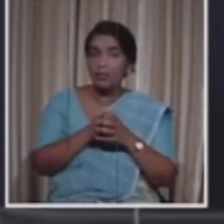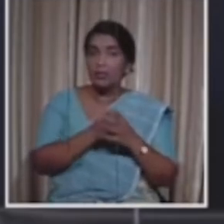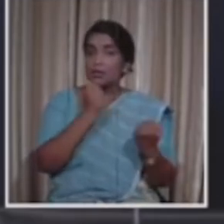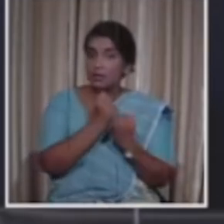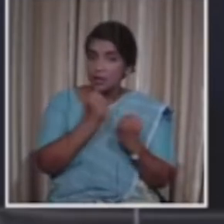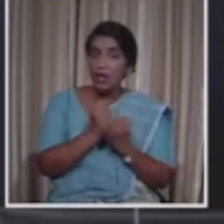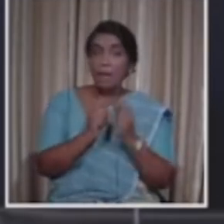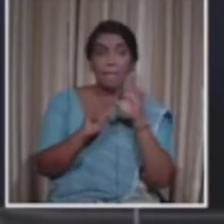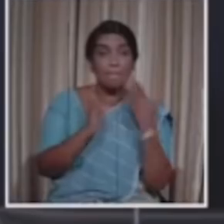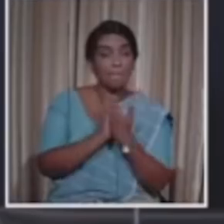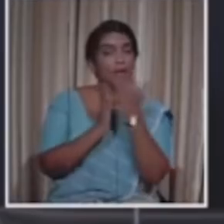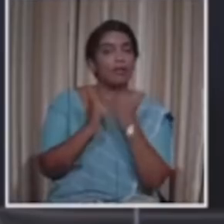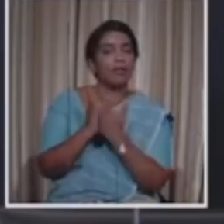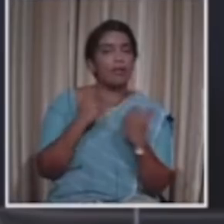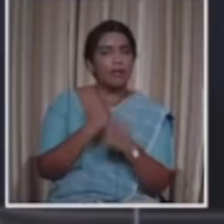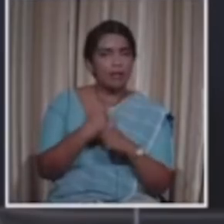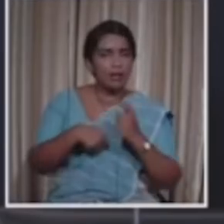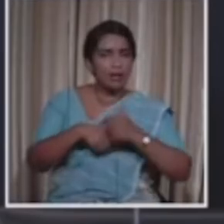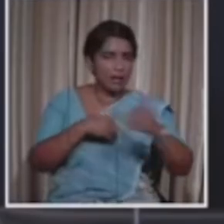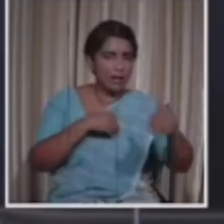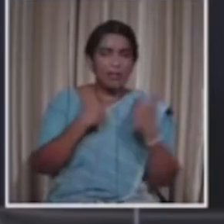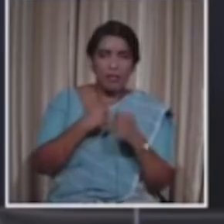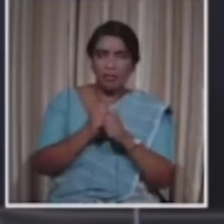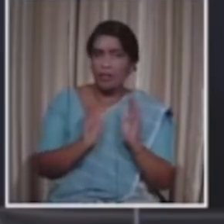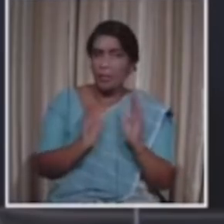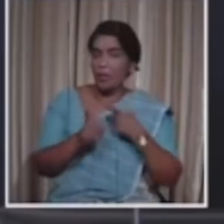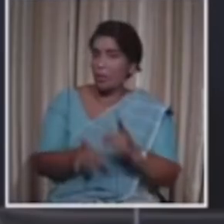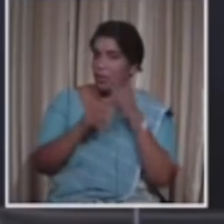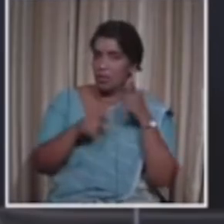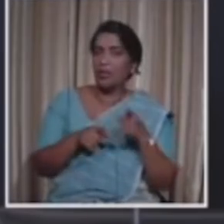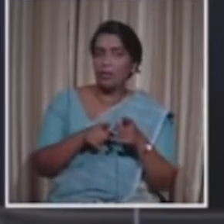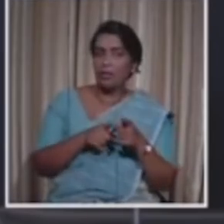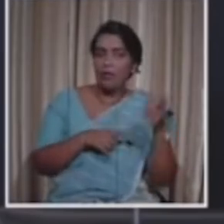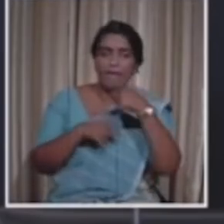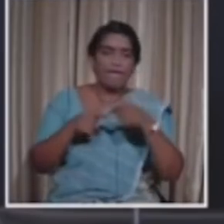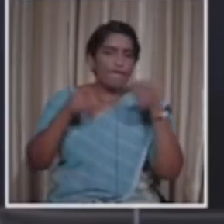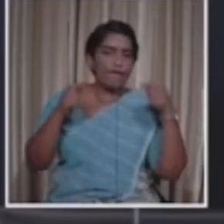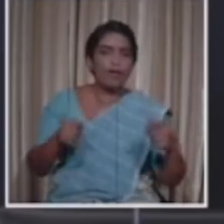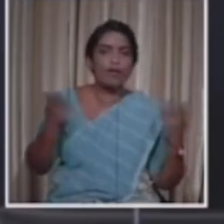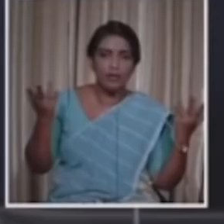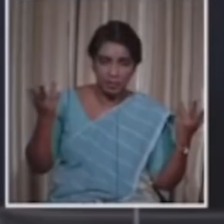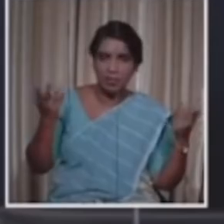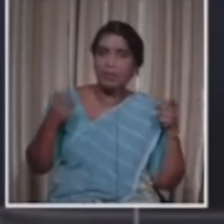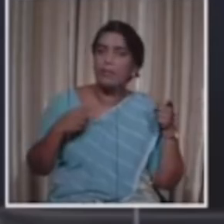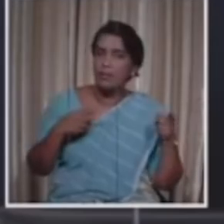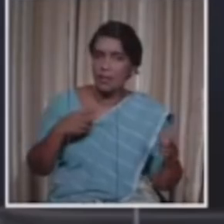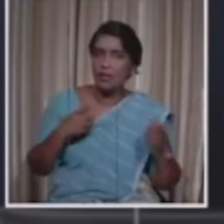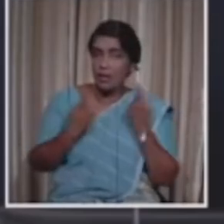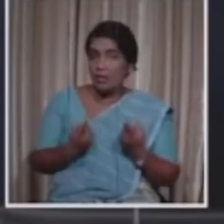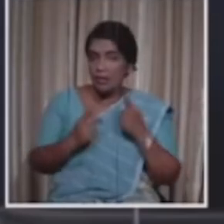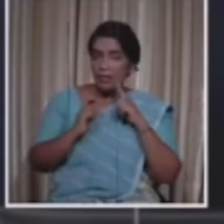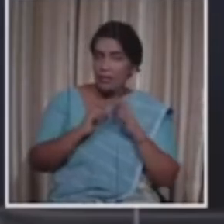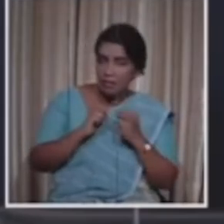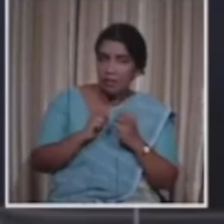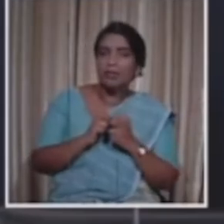ලබාගෙන ප්‍රතිපත්ති මාලාවක් හදන්න කෙටි කාලයක් තුල අපි ක්‍රියාත්මක කරන්න මේකයි. ඒතර කවුරුත් විරුද්ධ වෙන්නේ නැහැ. මේ ඊයේ ඇතිවෙච්ච යම් යම්